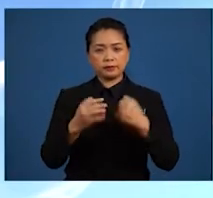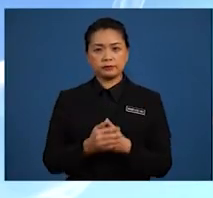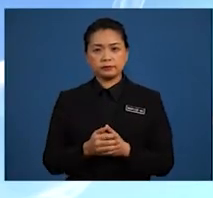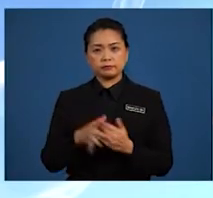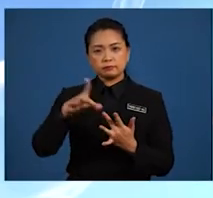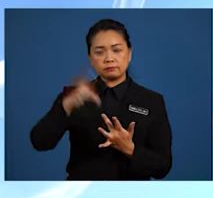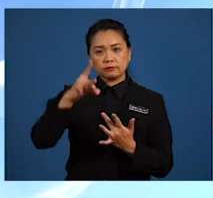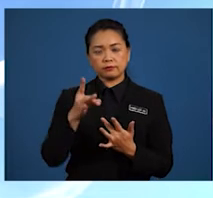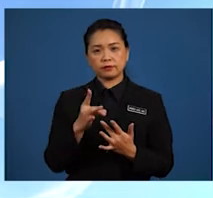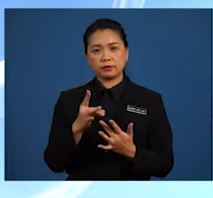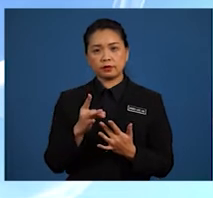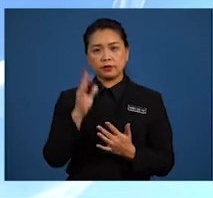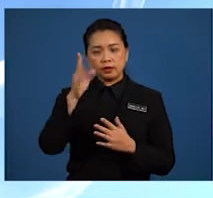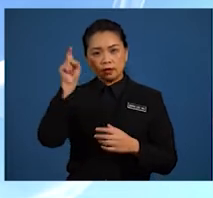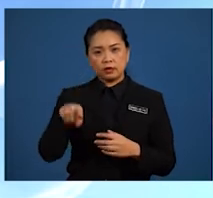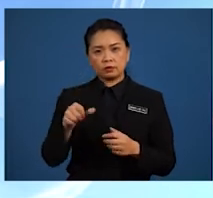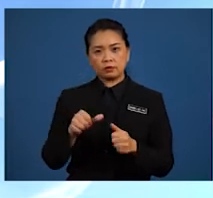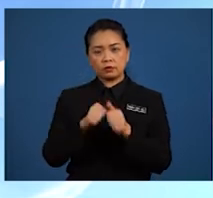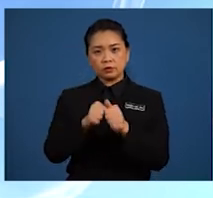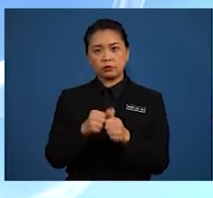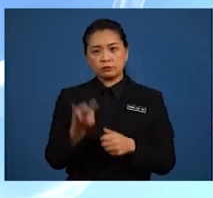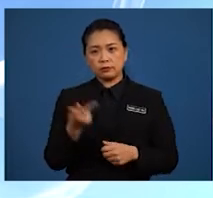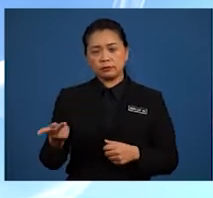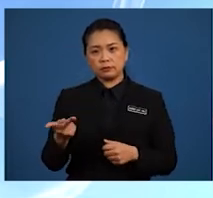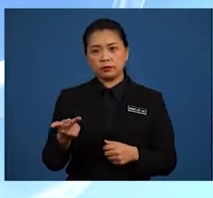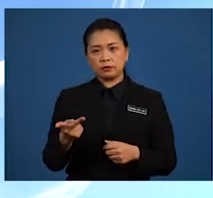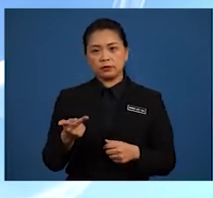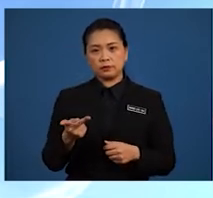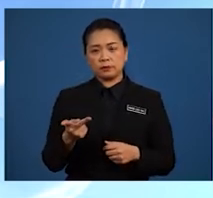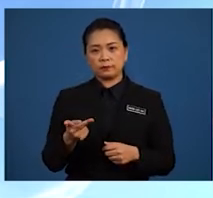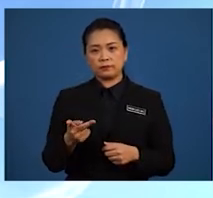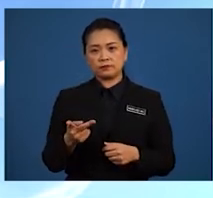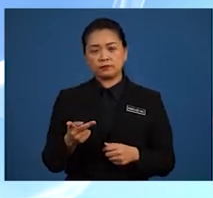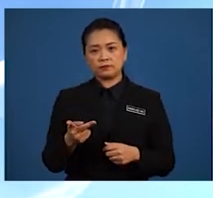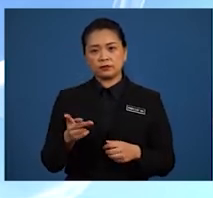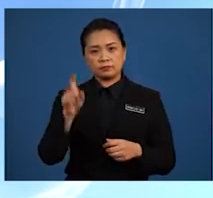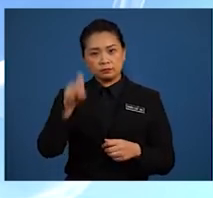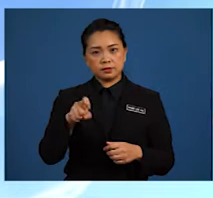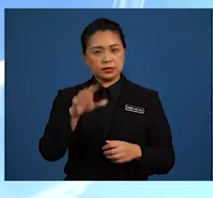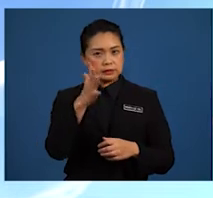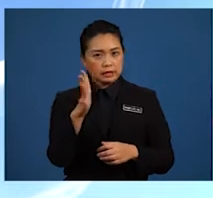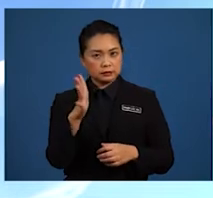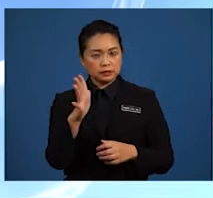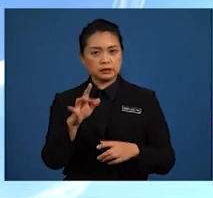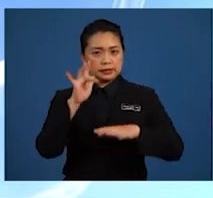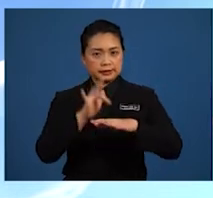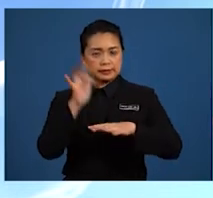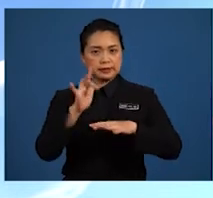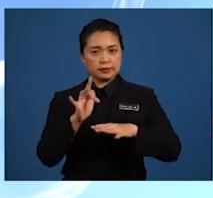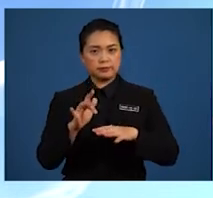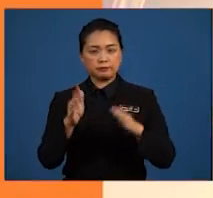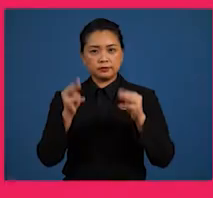dibuat harus menekankan pekado Pengaraian tidak menyentuh sensitivity masyarakat